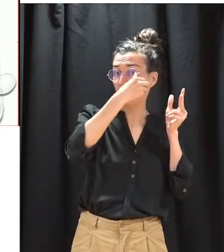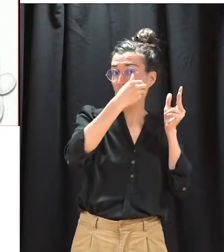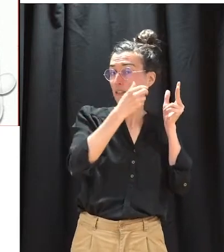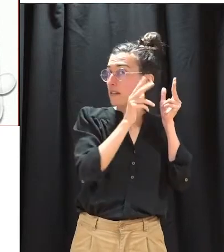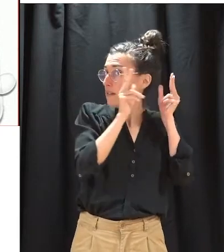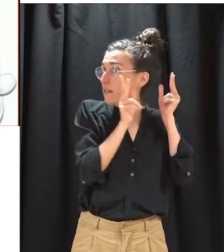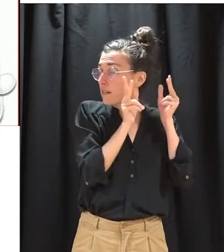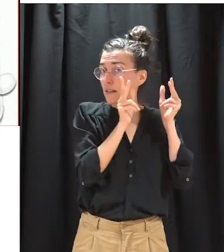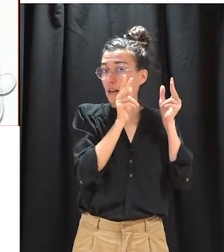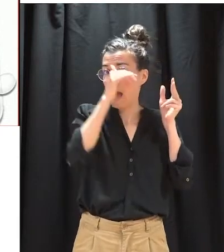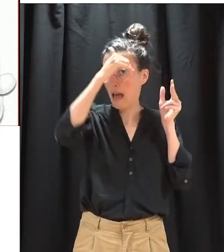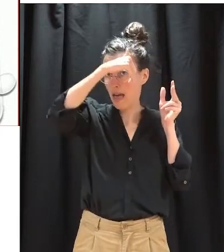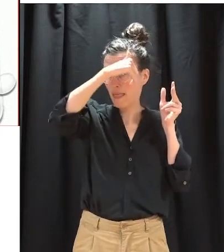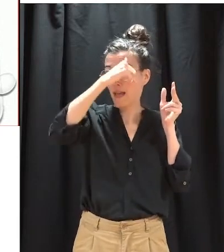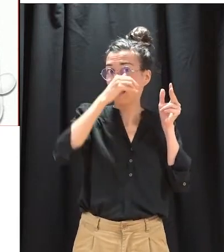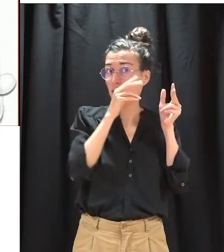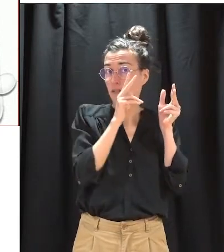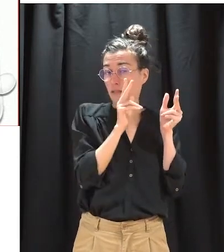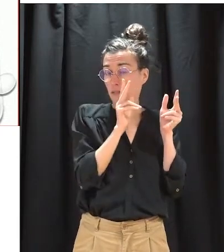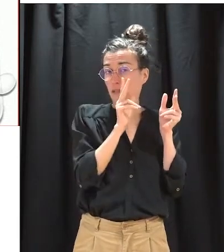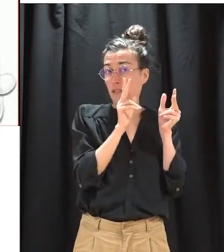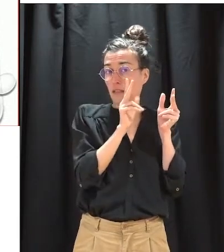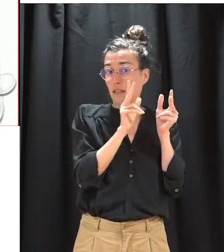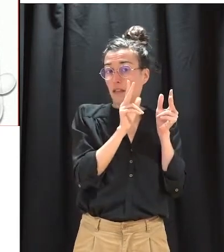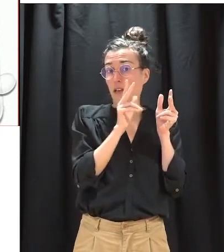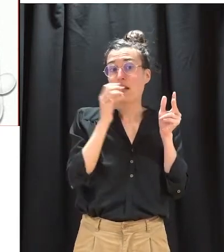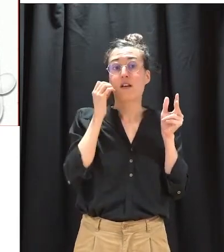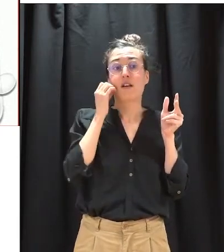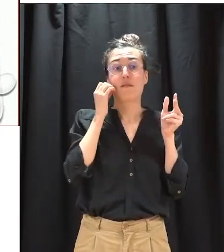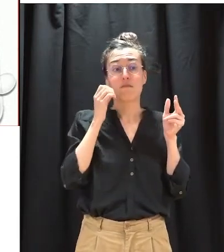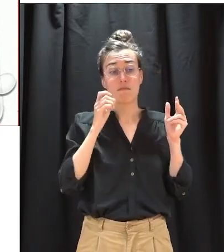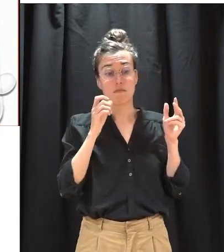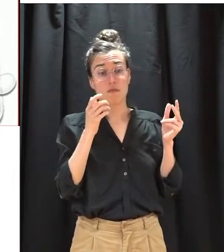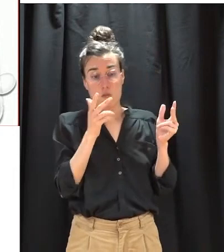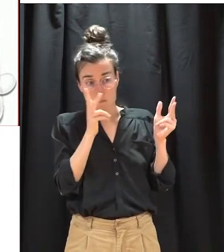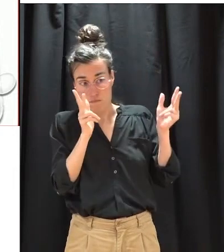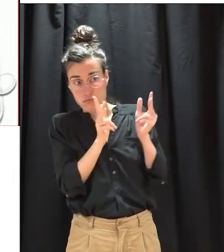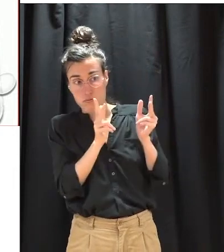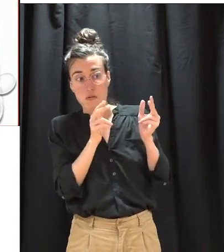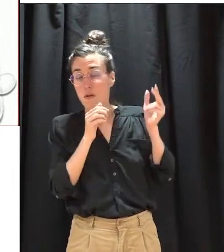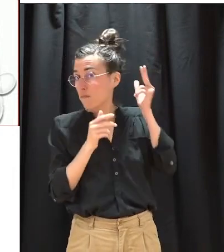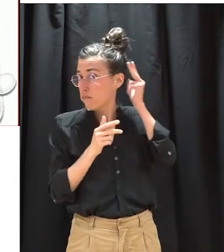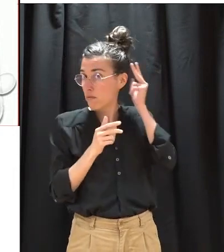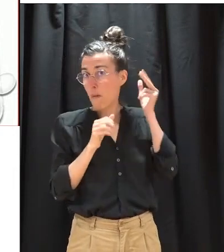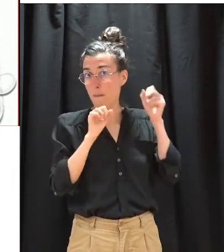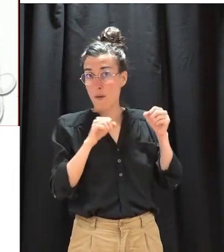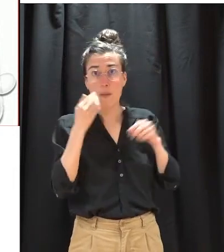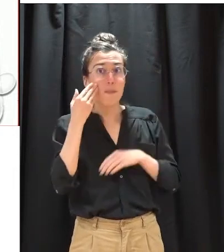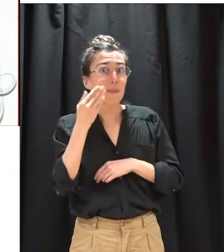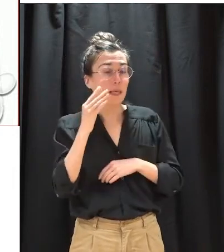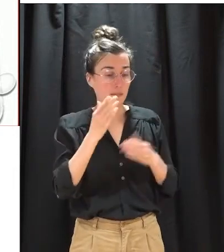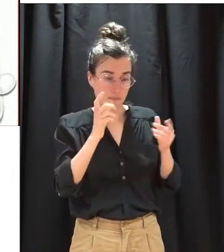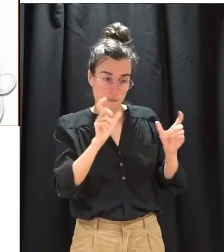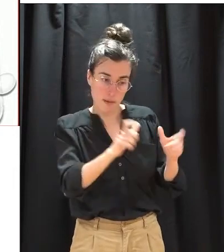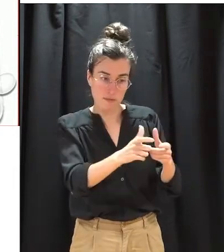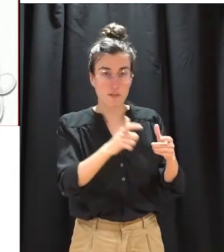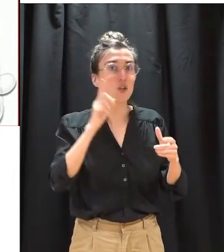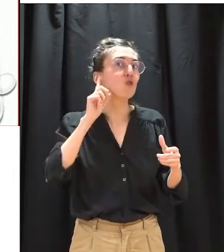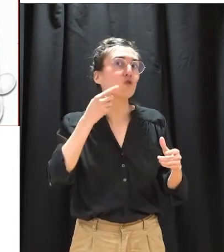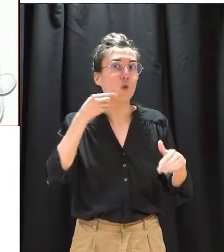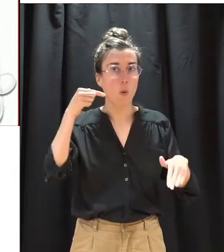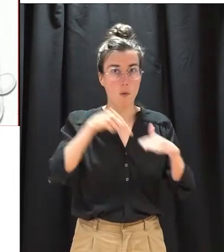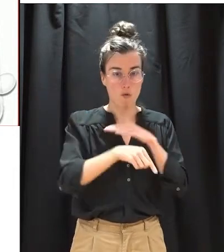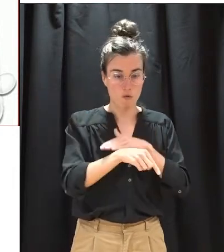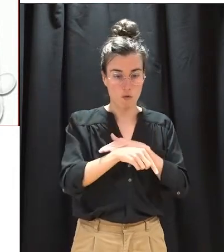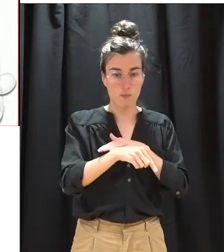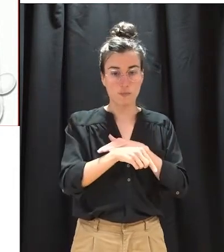lorsqu'on a diagnostiqué une surdité profonde, et ça nécessite après un apprentissage de 18 à 24 mois pour acquérir une